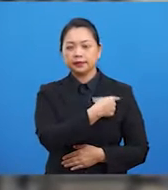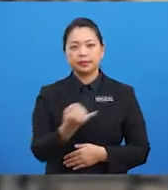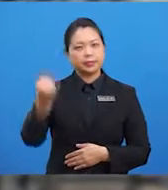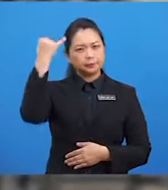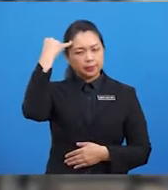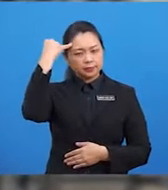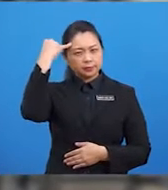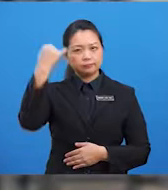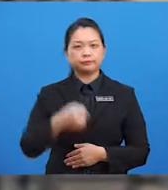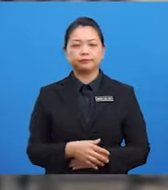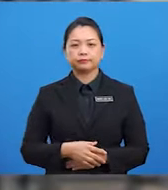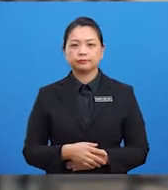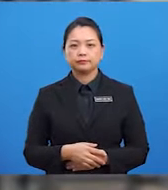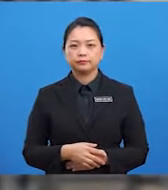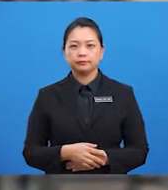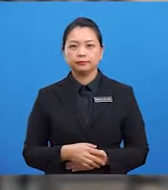imbas kembali.